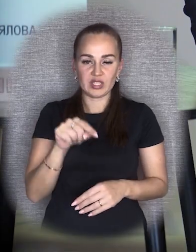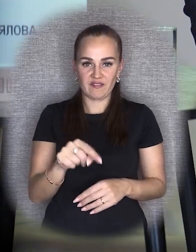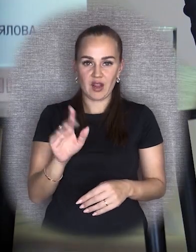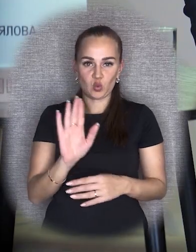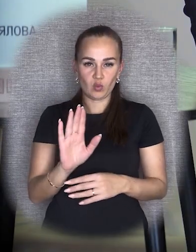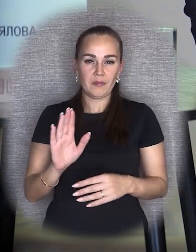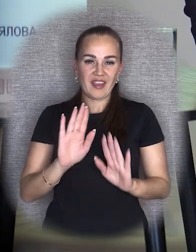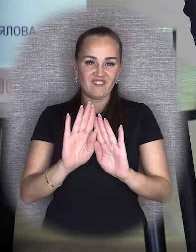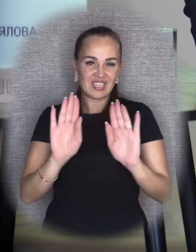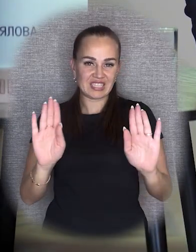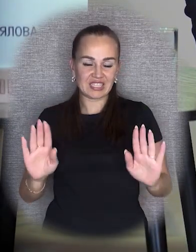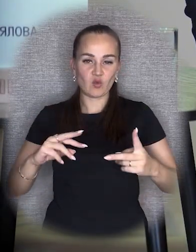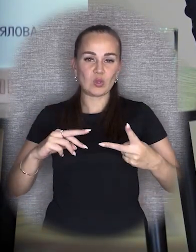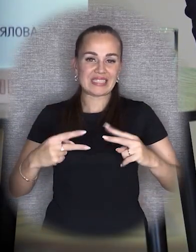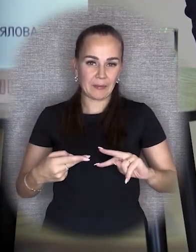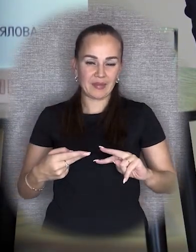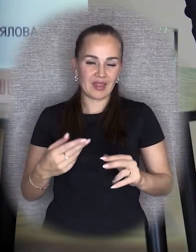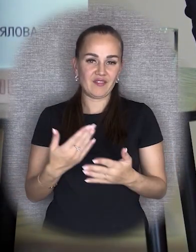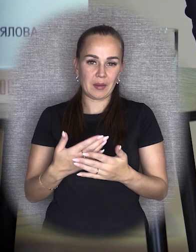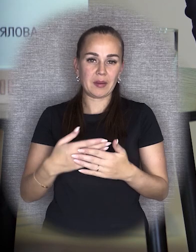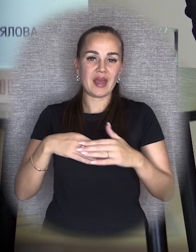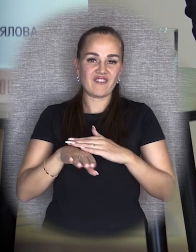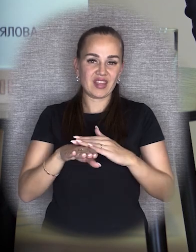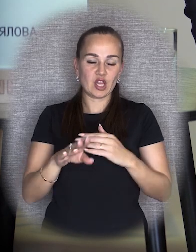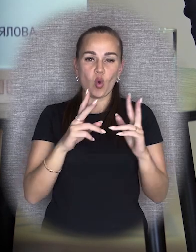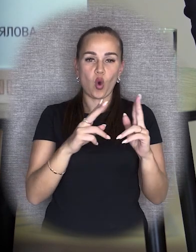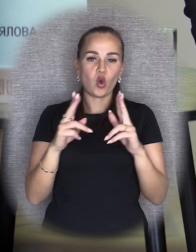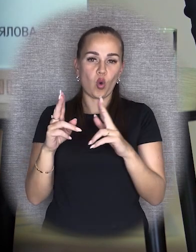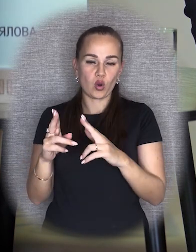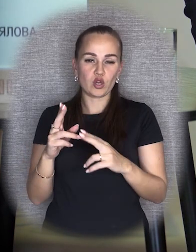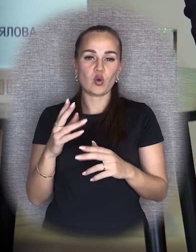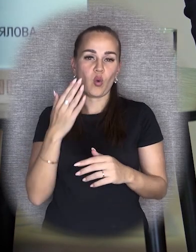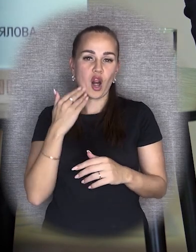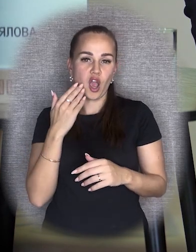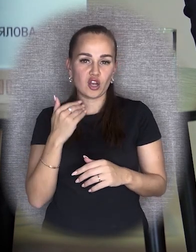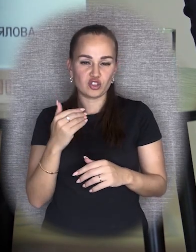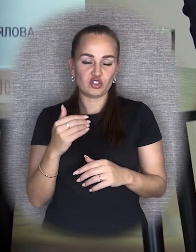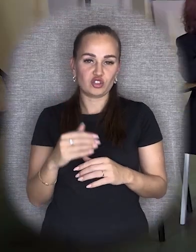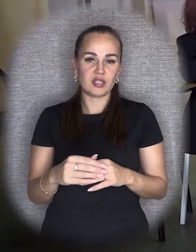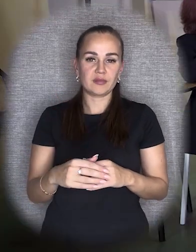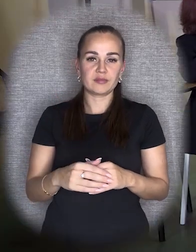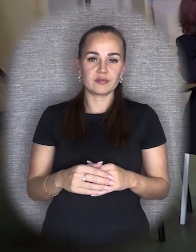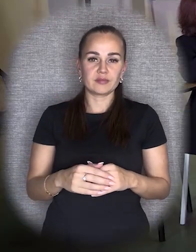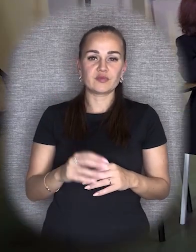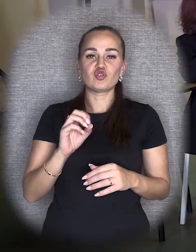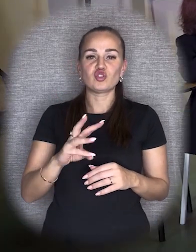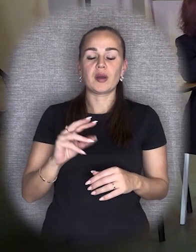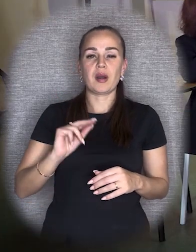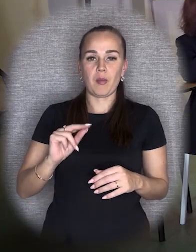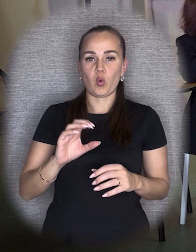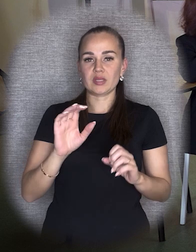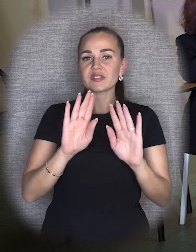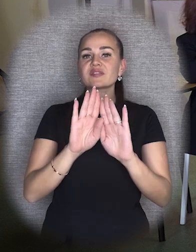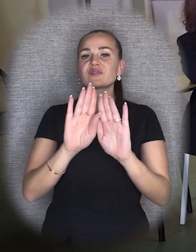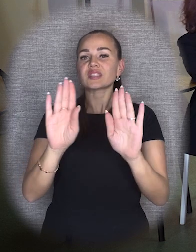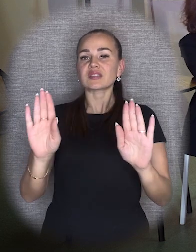кадры хроники намного проще с точки зрения работы с экспозицией, нежели, например, вдруг мы